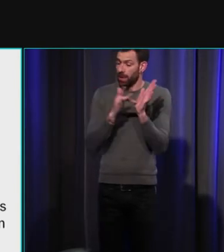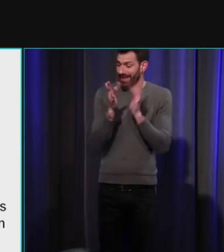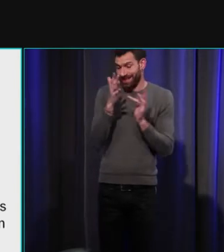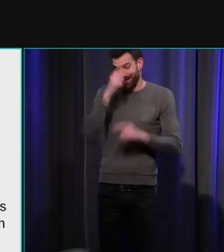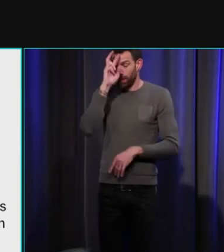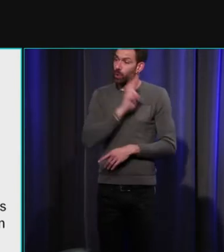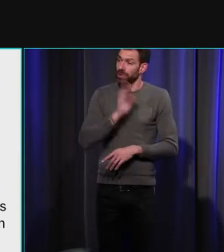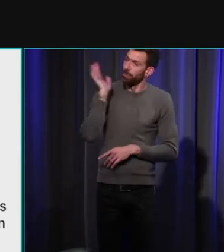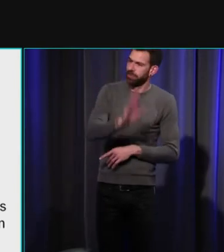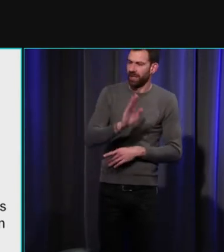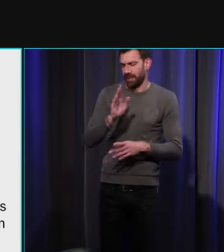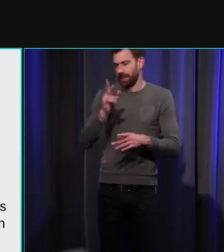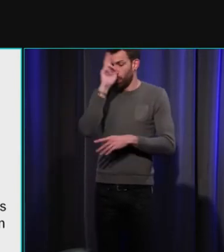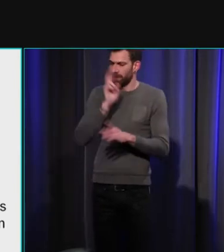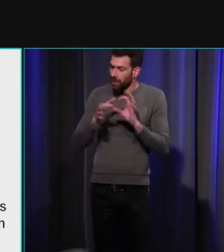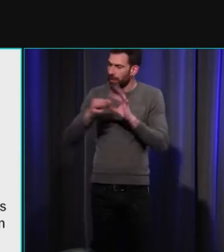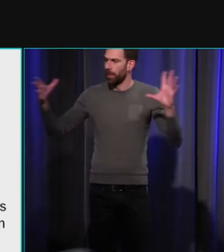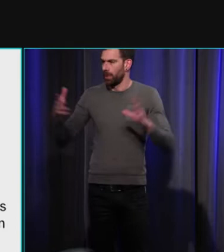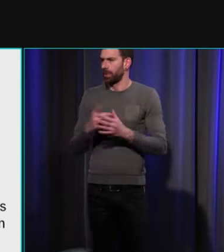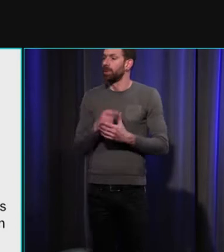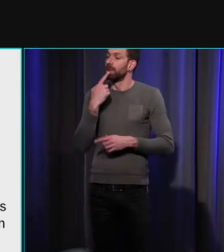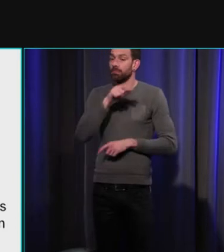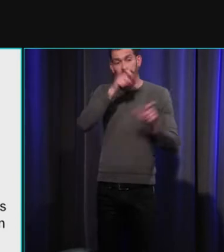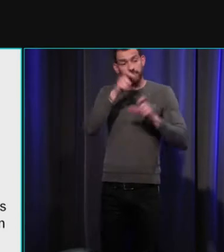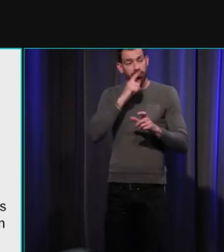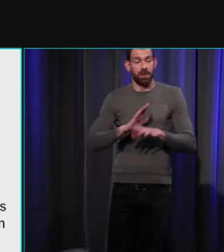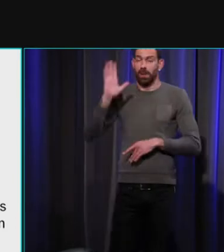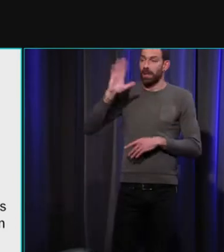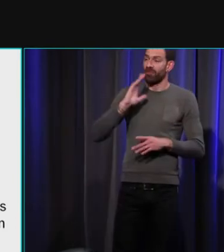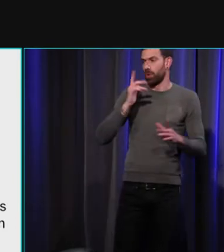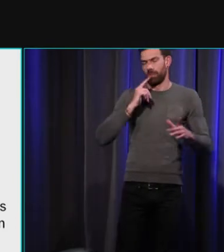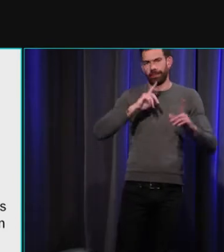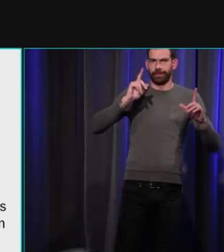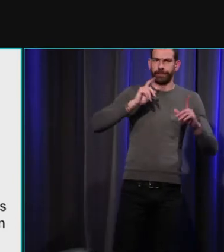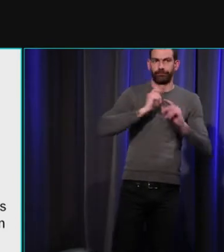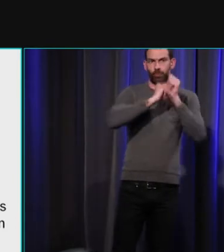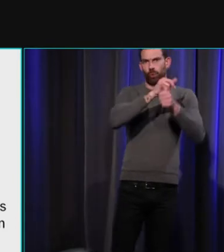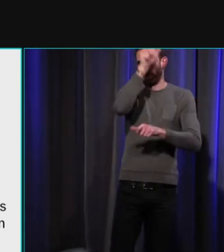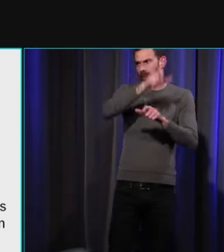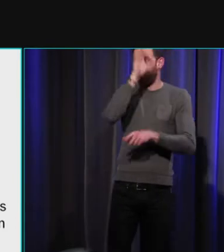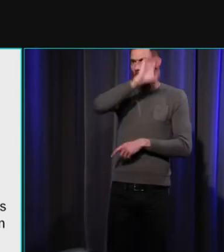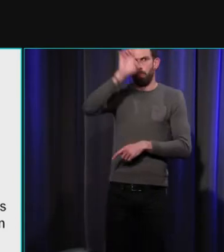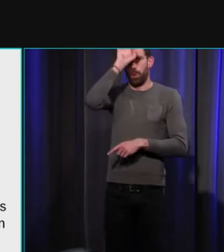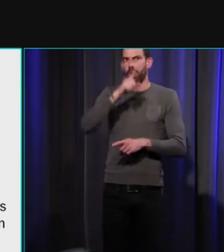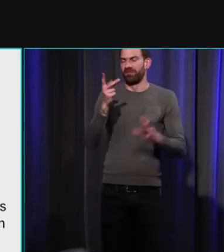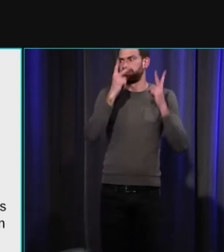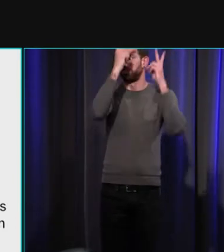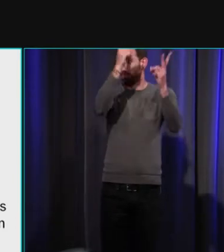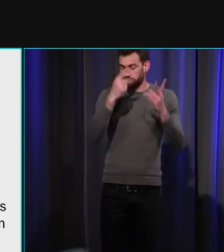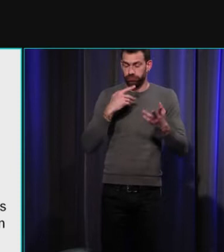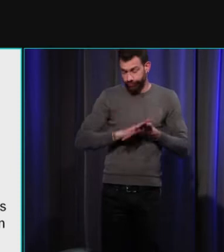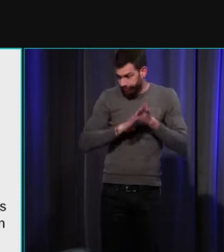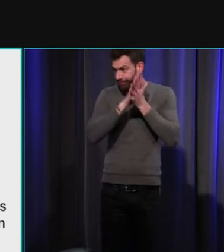ces gens sont passés du paganisme où l'empereur était sacrée de téné tous les pouvoirs à un système qui est le nôtre